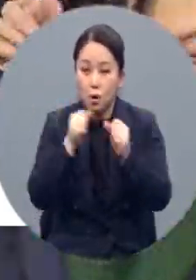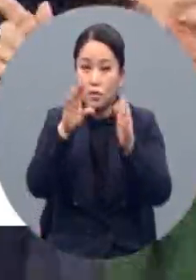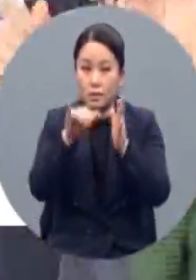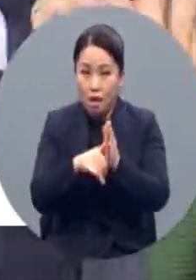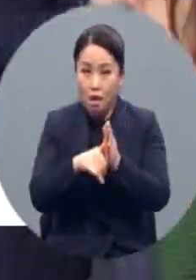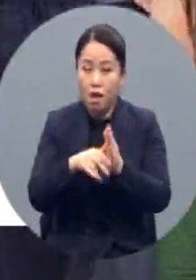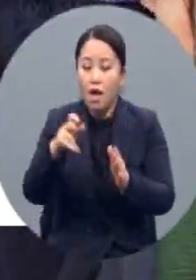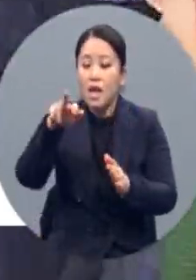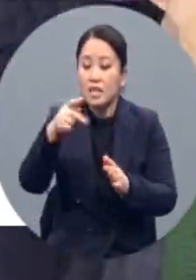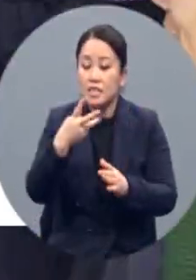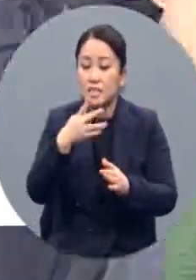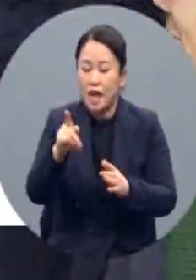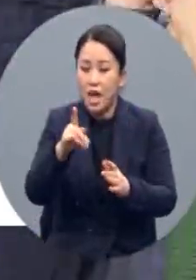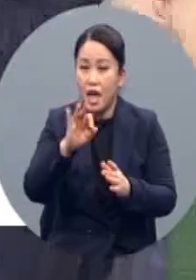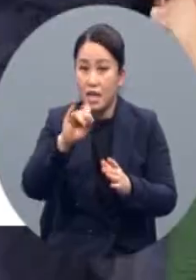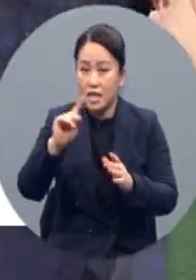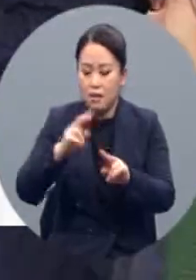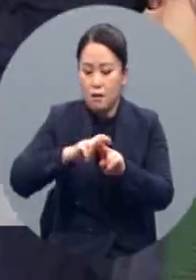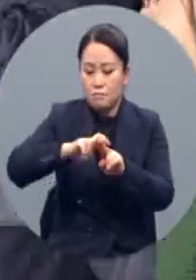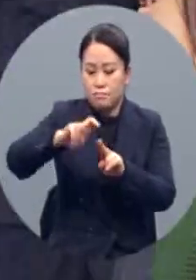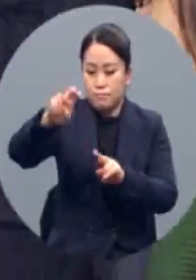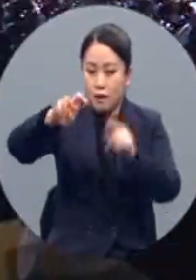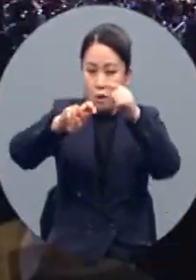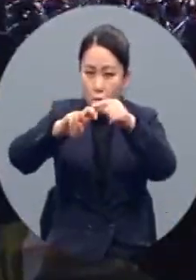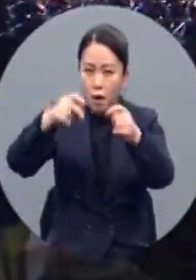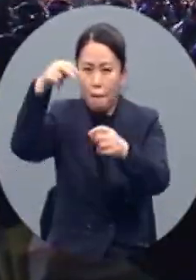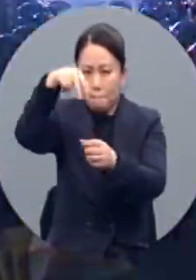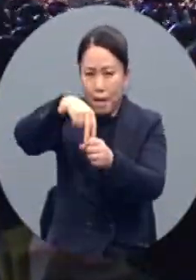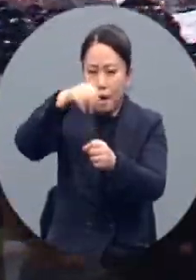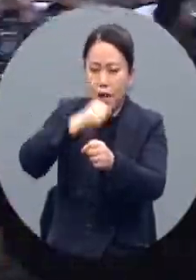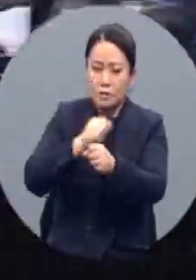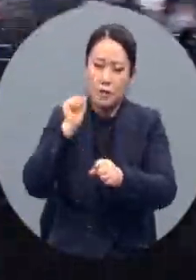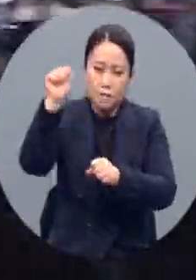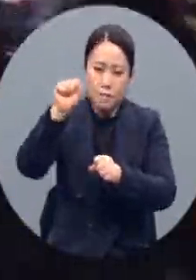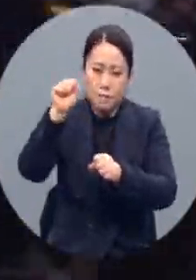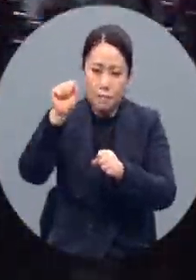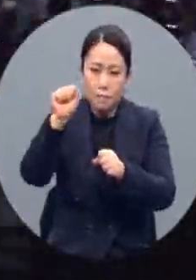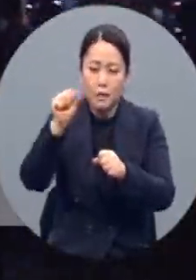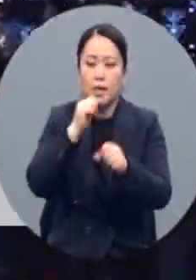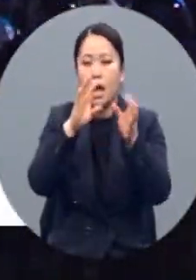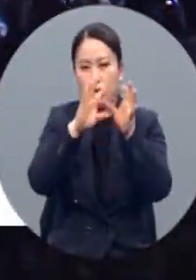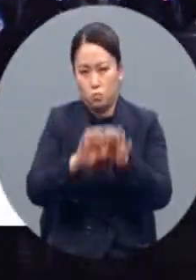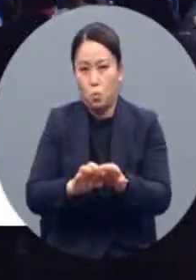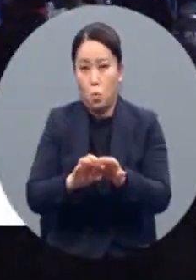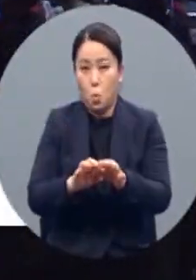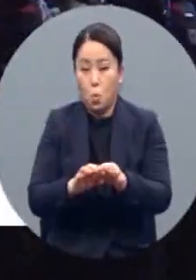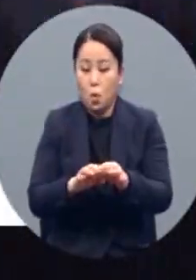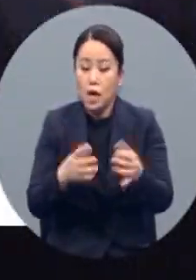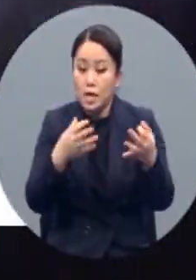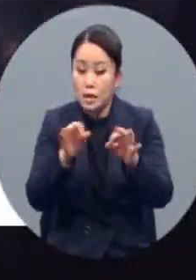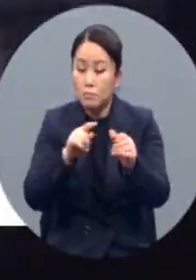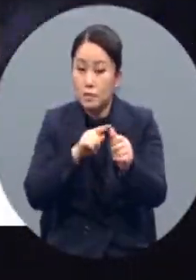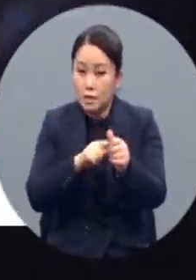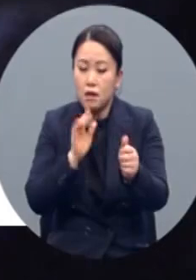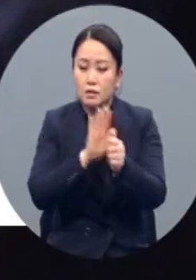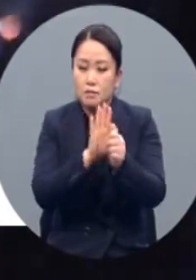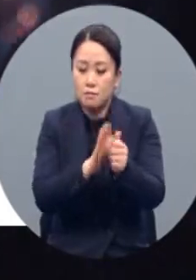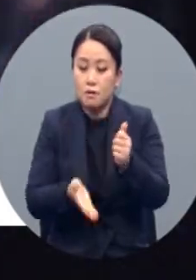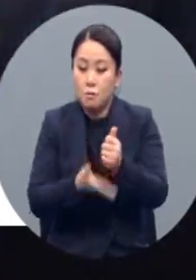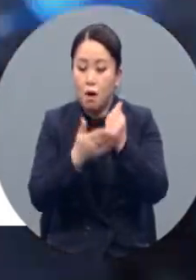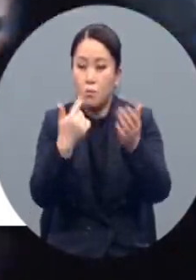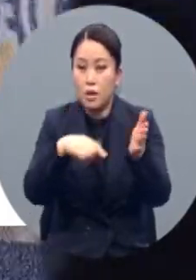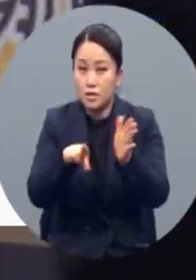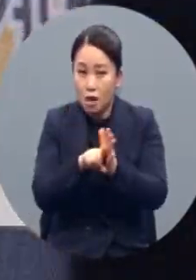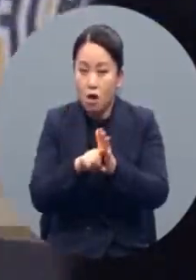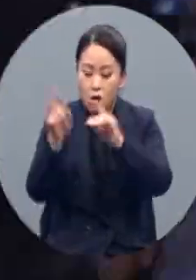크레인에 올라 300 9일 동안 해고된 이들과 함께 있습니다 침실을 응원하기 위해 전국에서 출발한 희망버스의